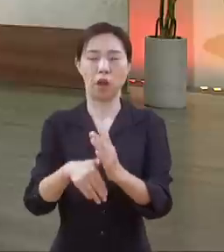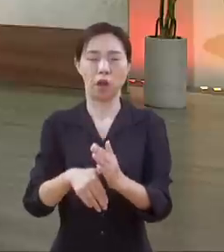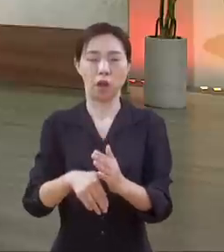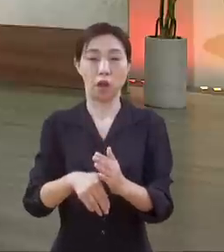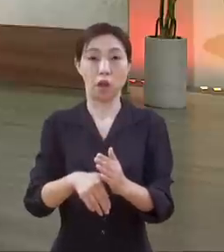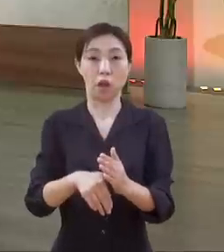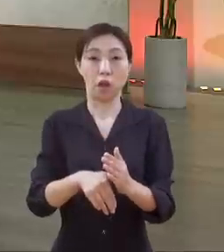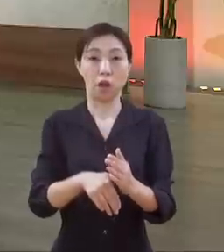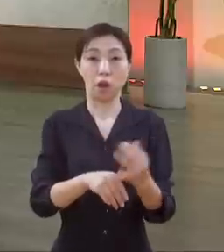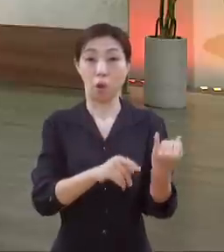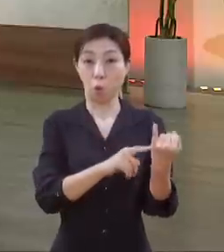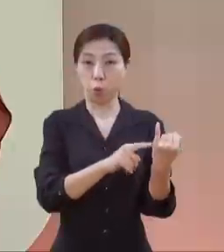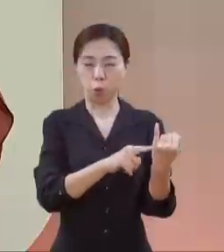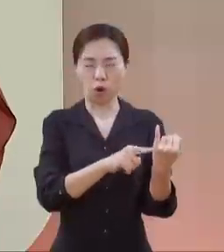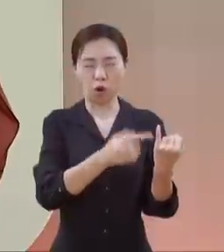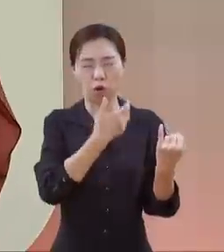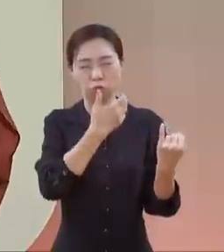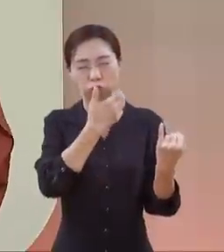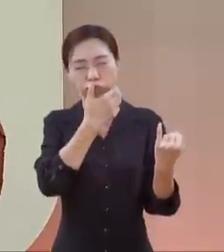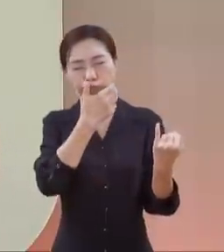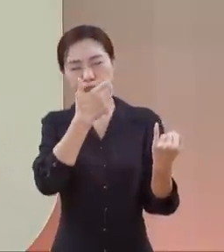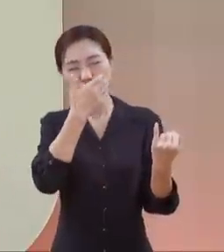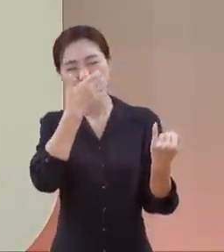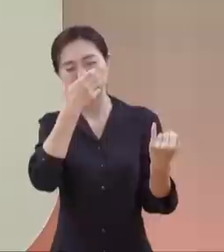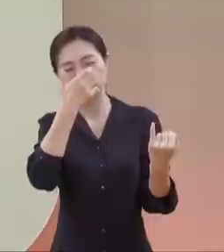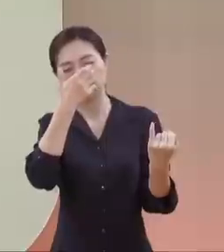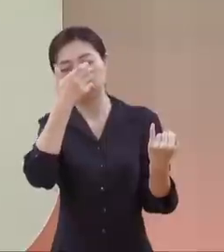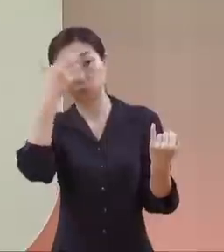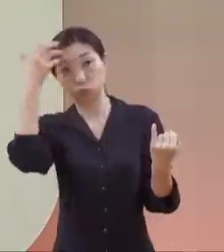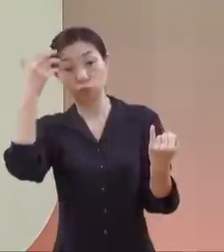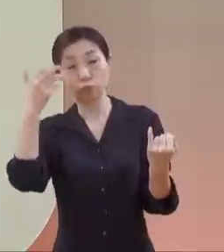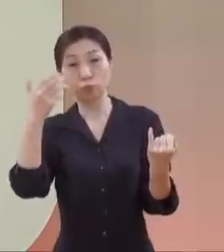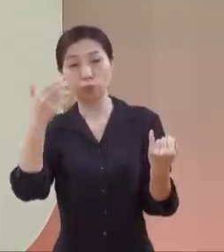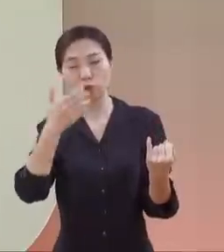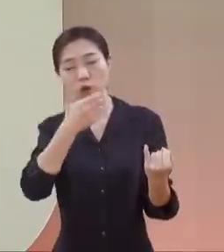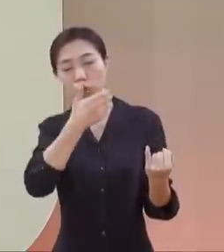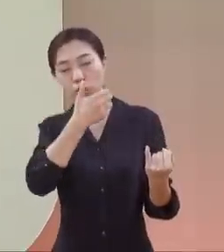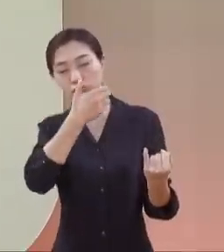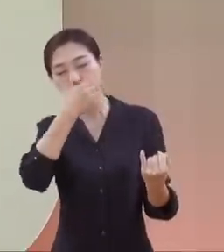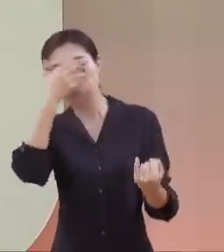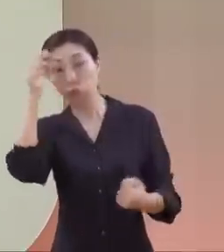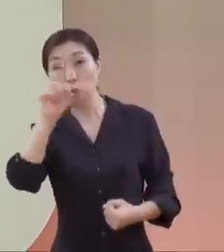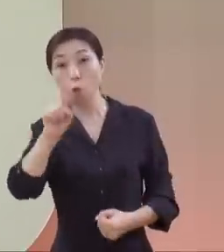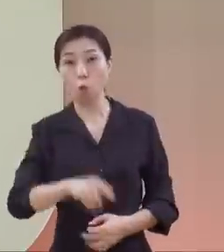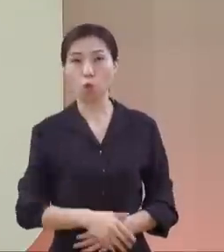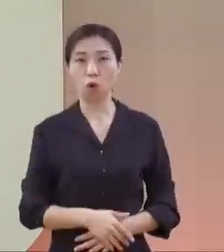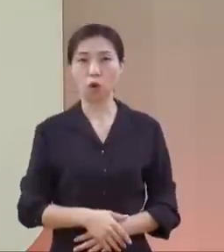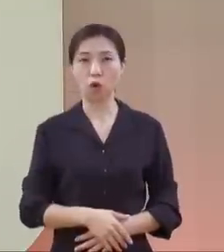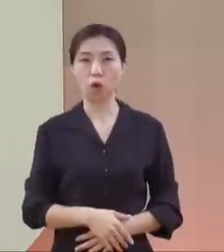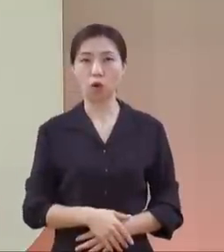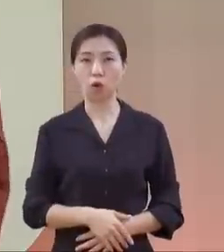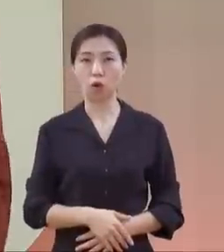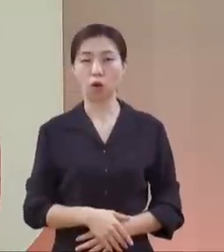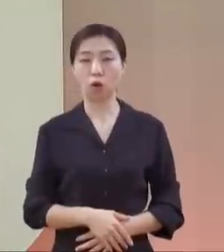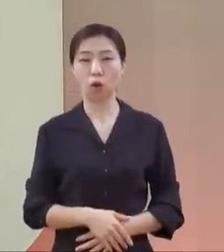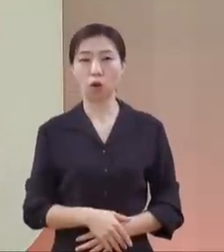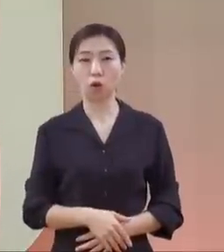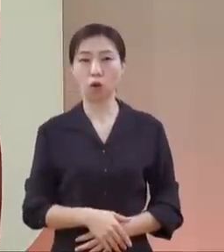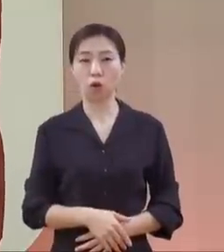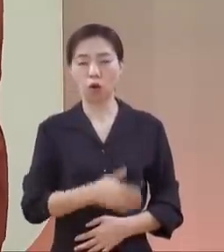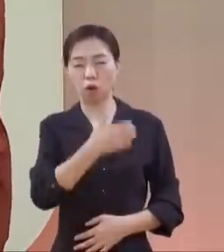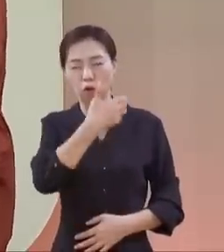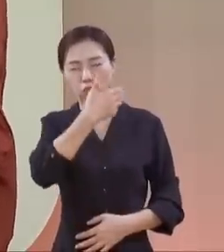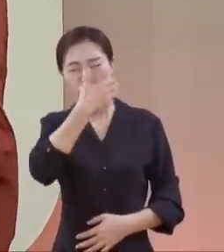생생한 꿈 환상을 꿨대요 저 앞에 부처님의 뒷모습이 보이더래요 부처님의